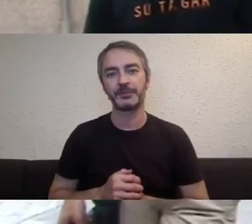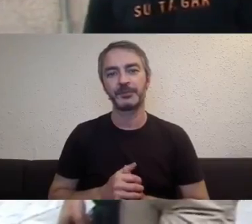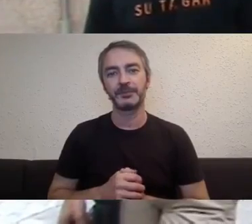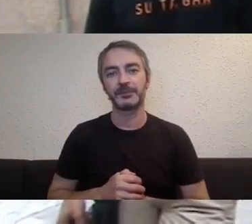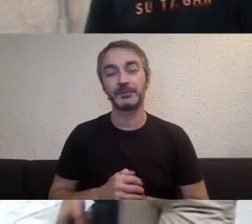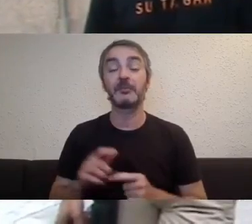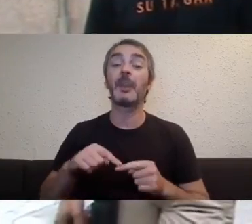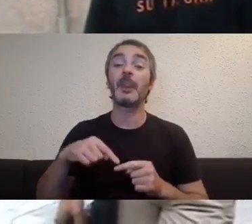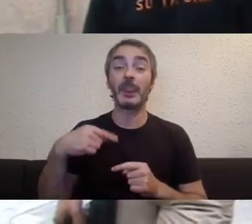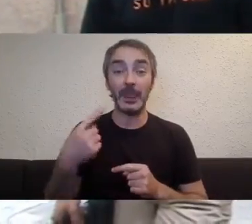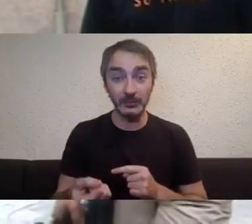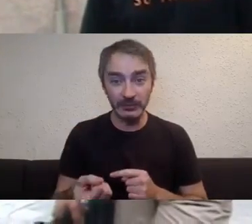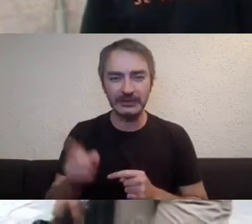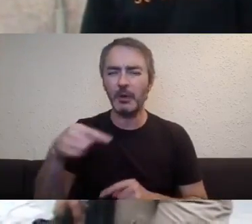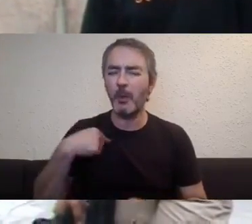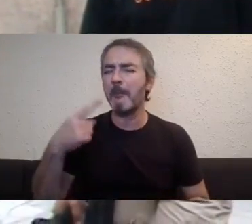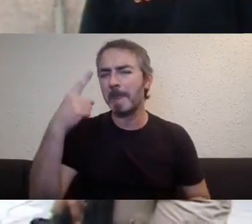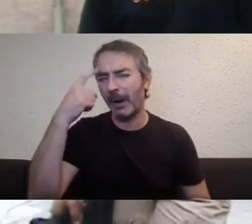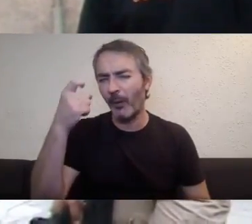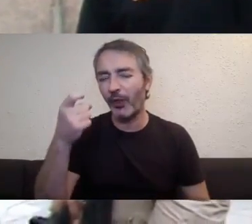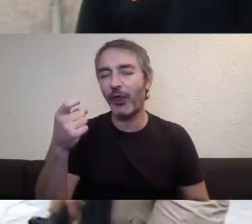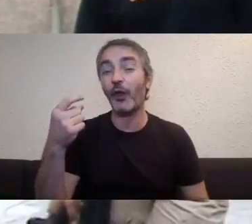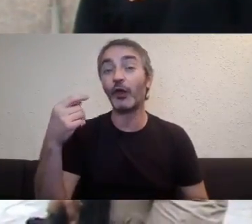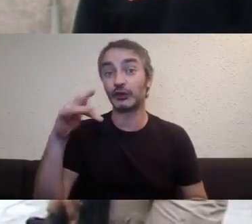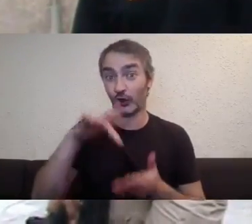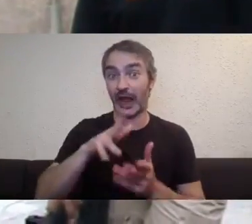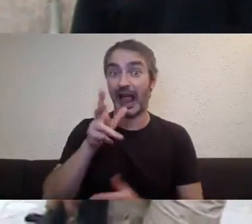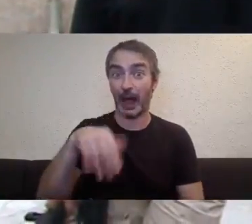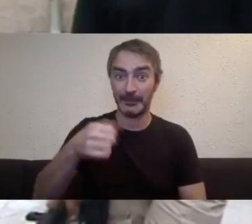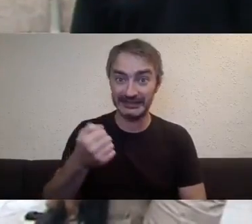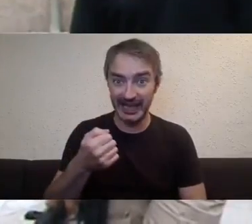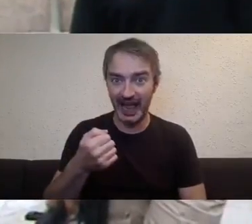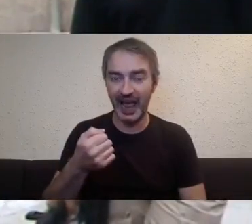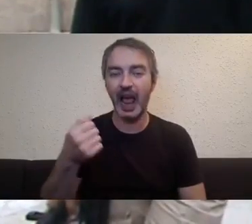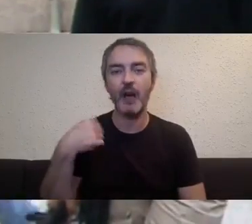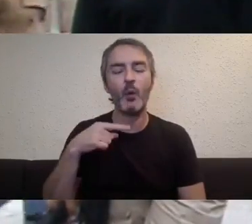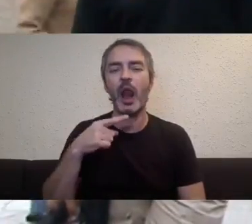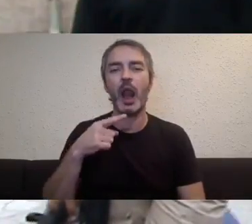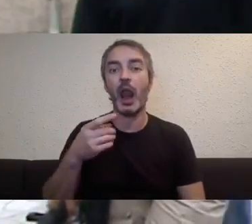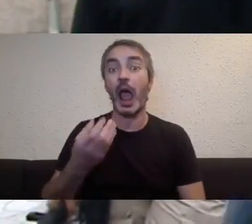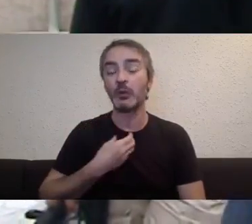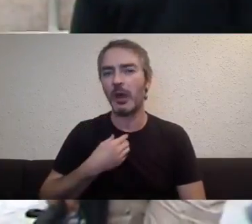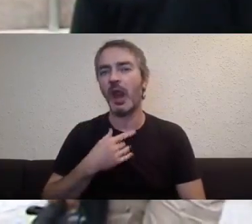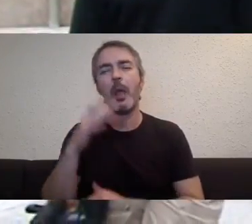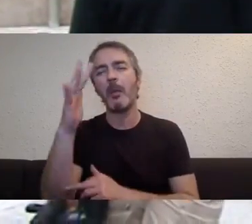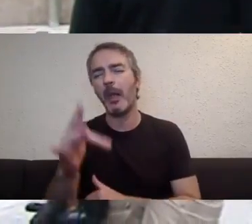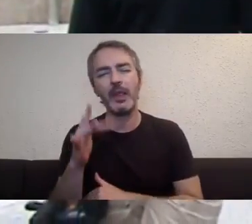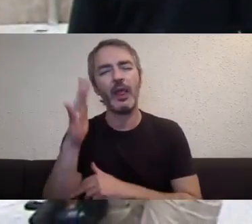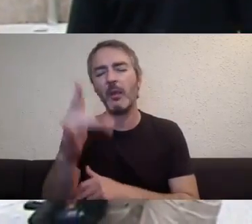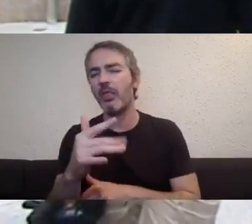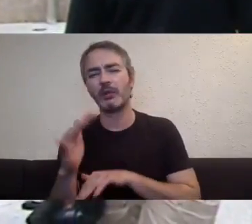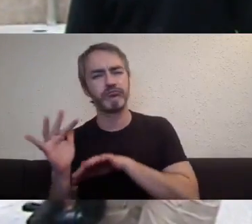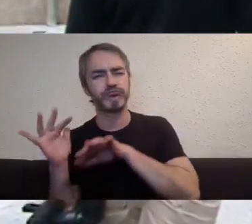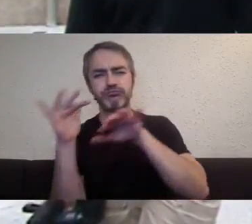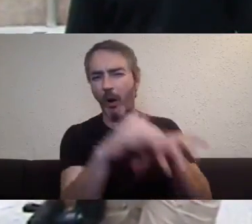que ja estava formada. I, bueno, I després una de les coses que recordo més de la campanya de l'AMSA és les concentracions